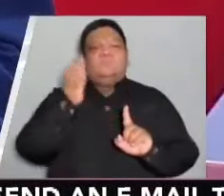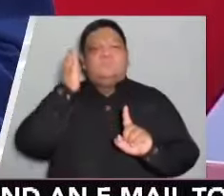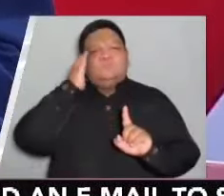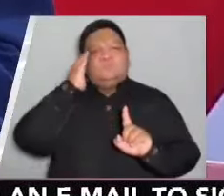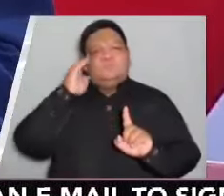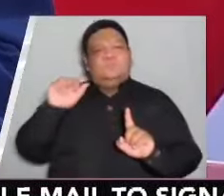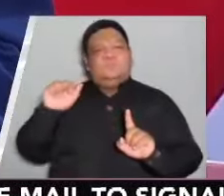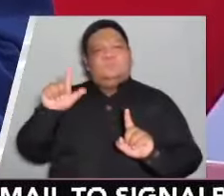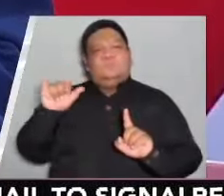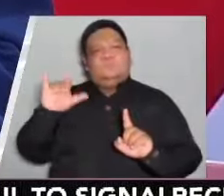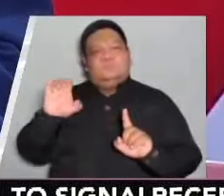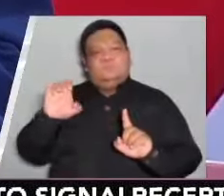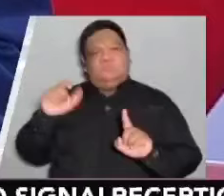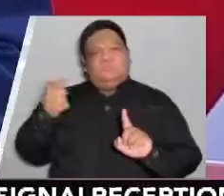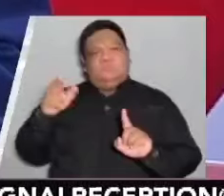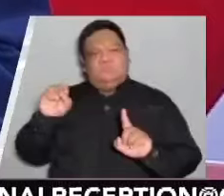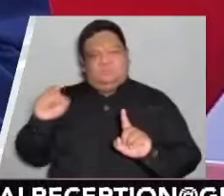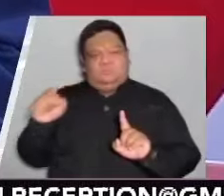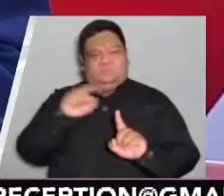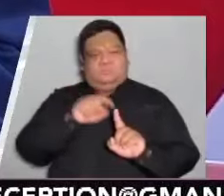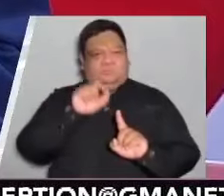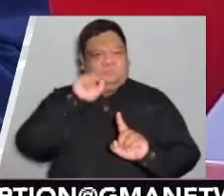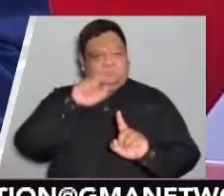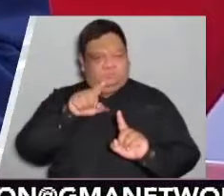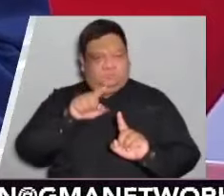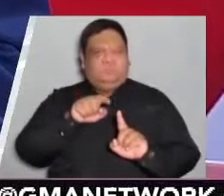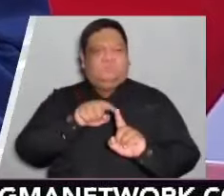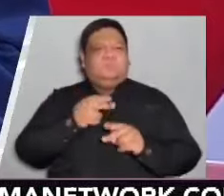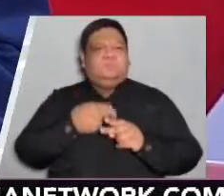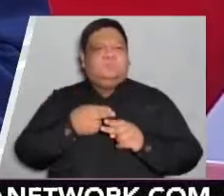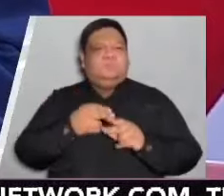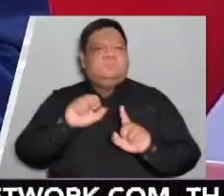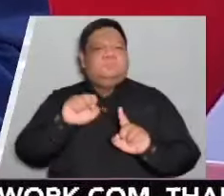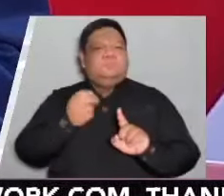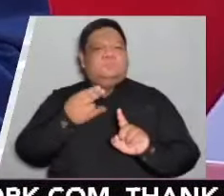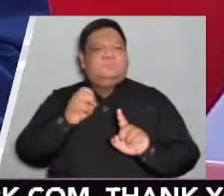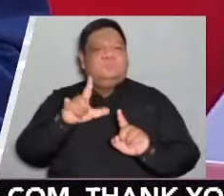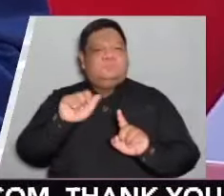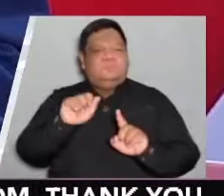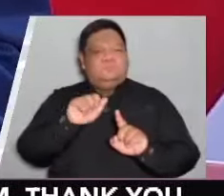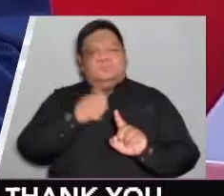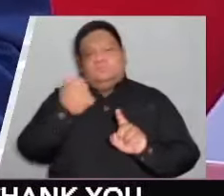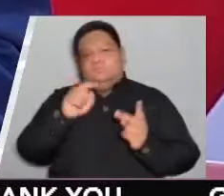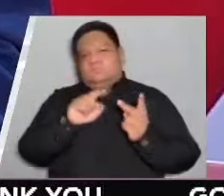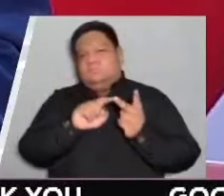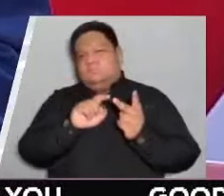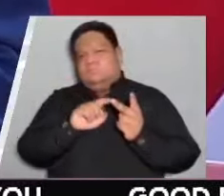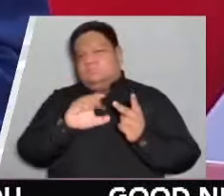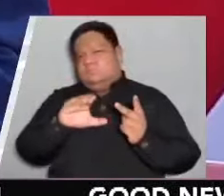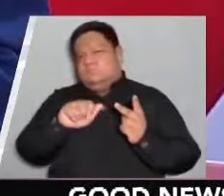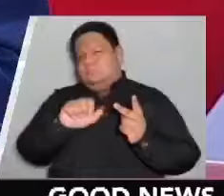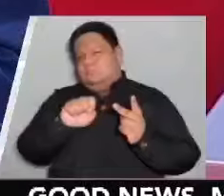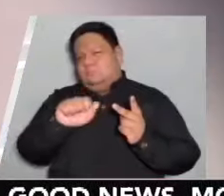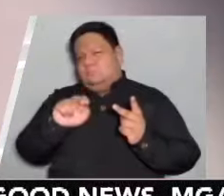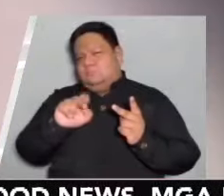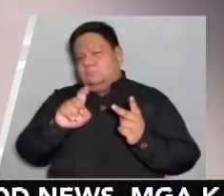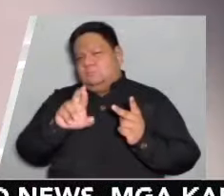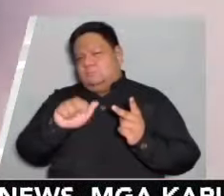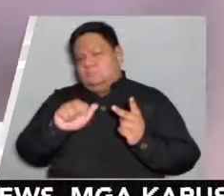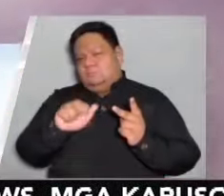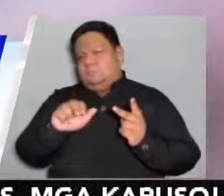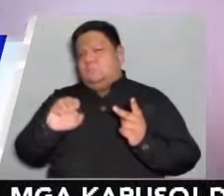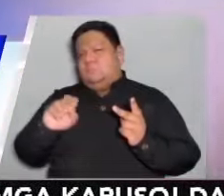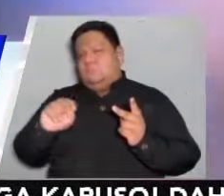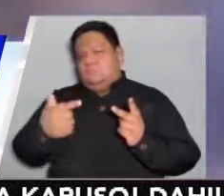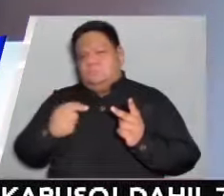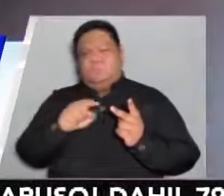si Cassandra Leong. Da-incorporator man ng Lucky Sound 99 Pogo sa Porac, Pampanga. Dumating sa Naiya